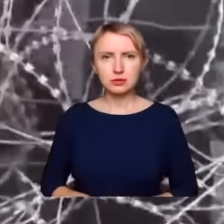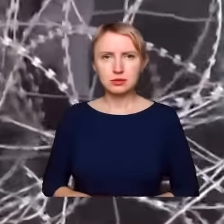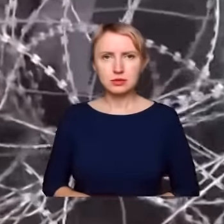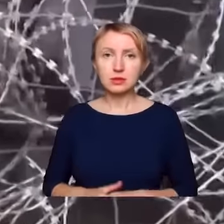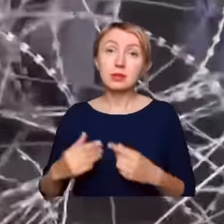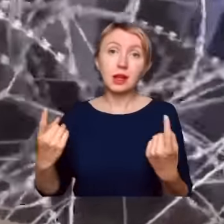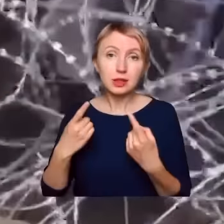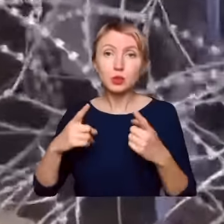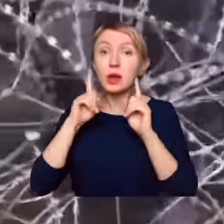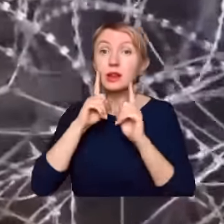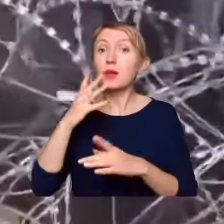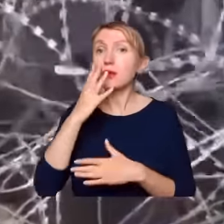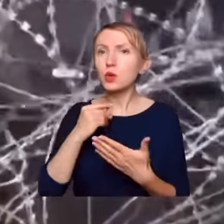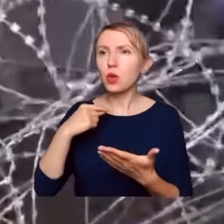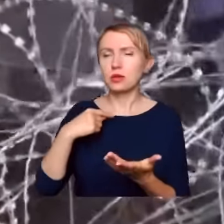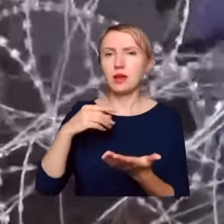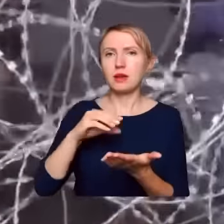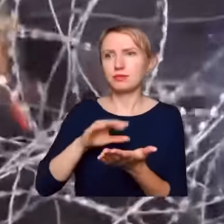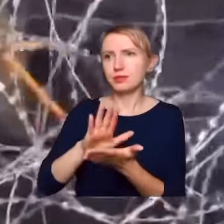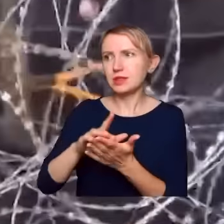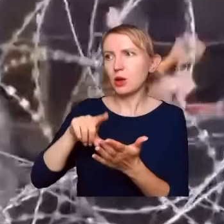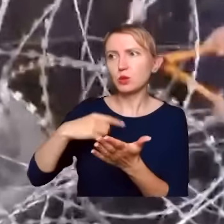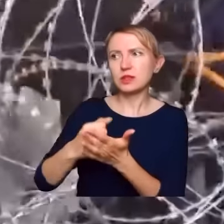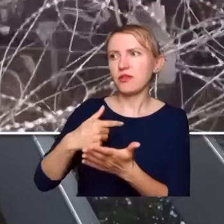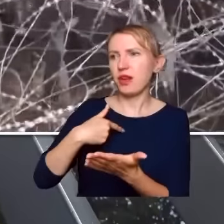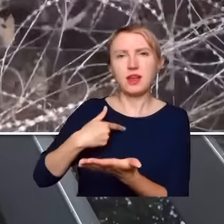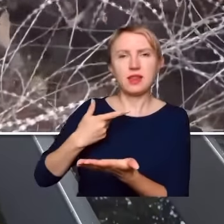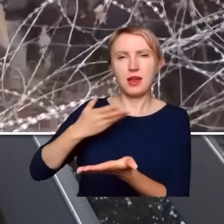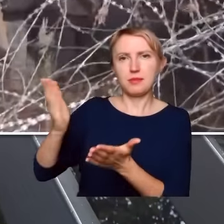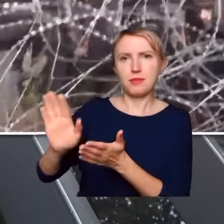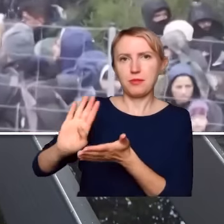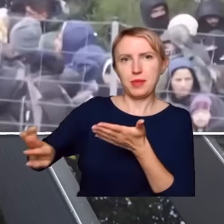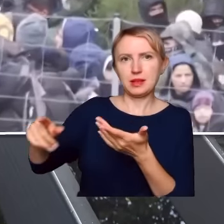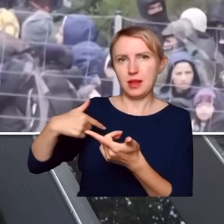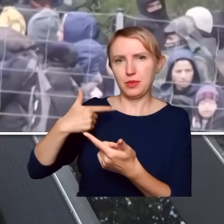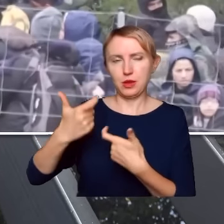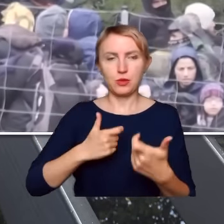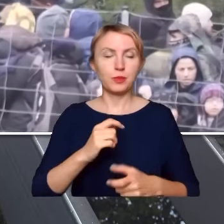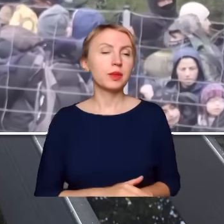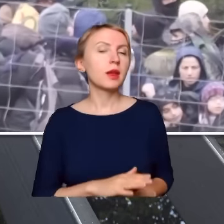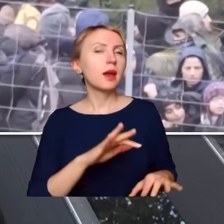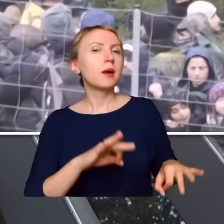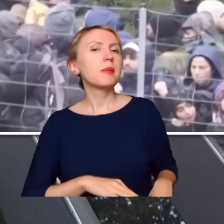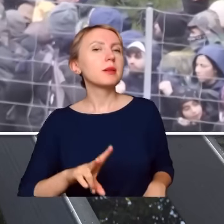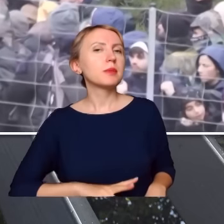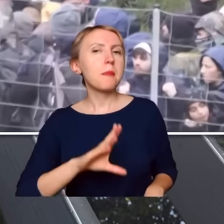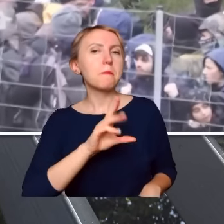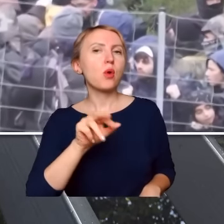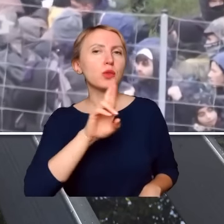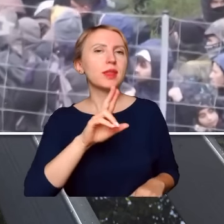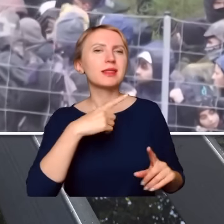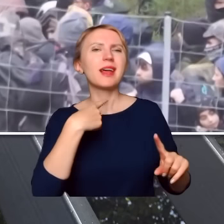rzeczywistość. Panie prokuratorze, pan minister Bodnar na swoim Twitterze, znaczy na platformie